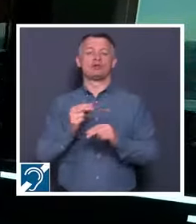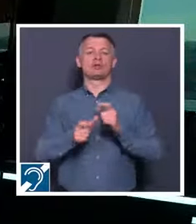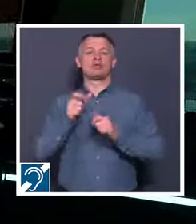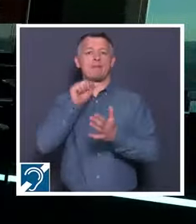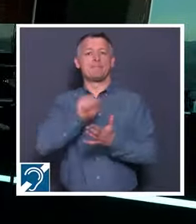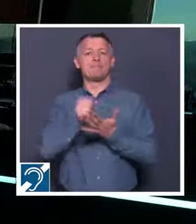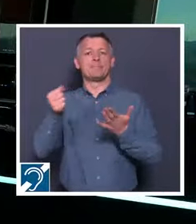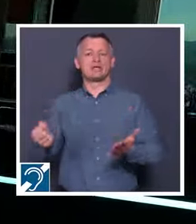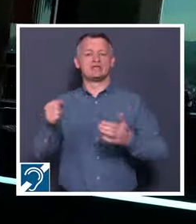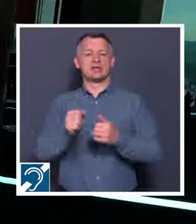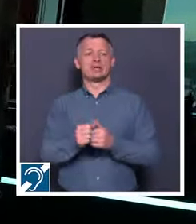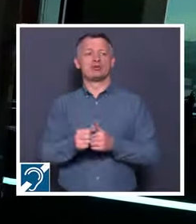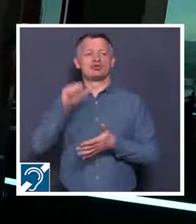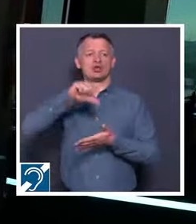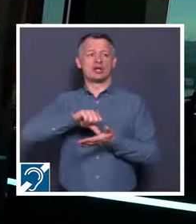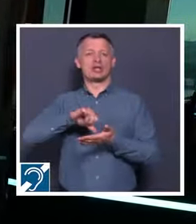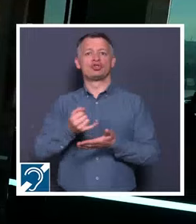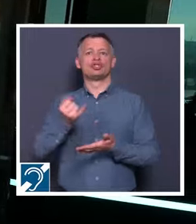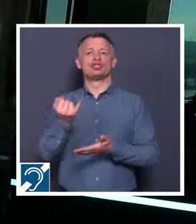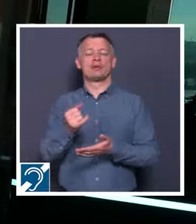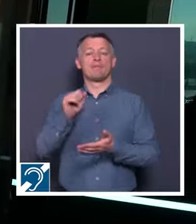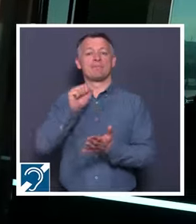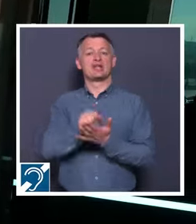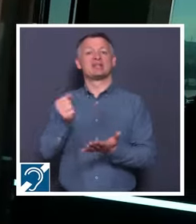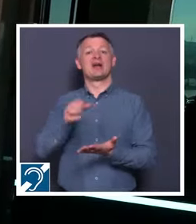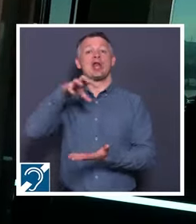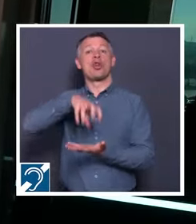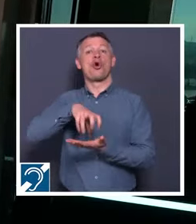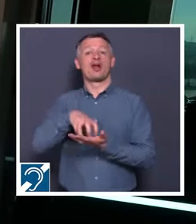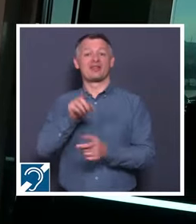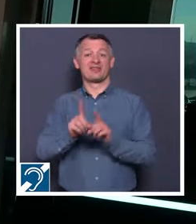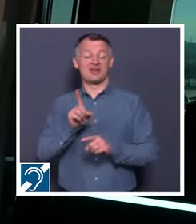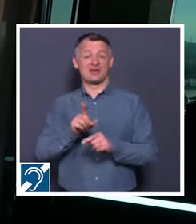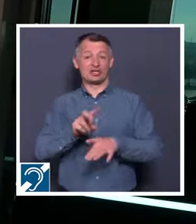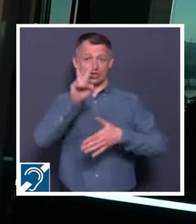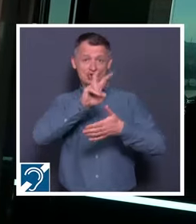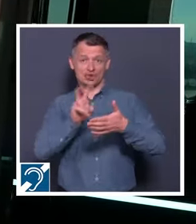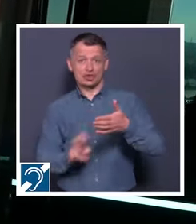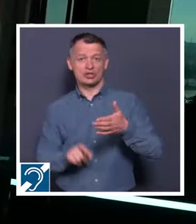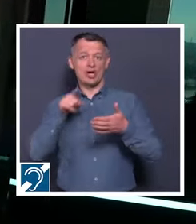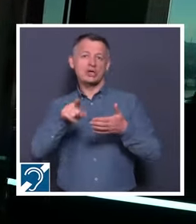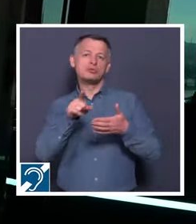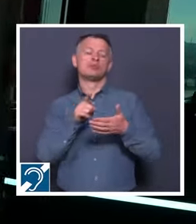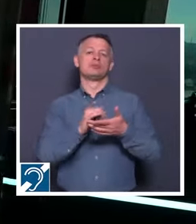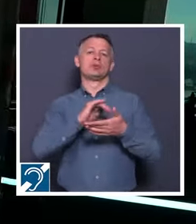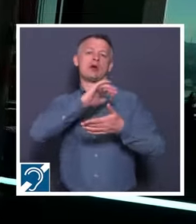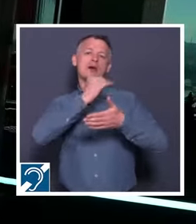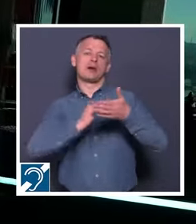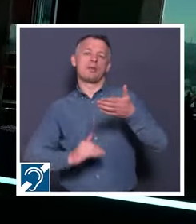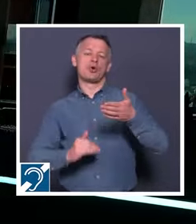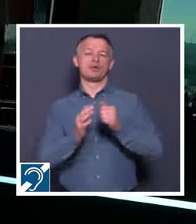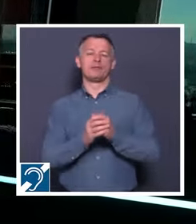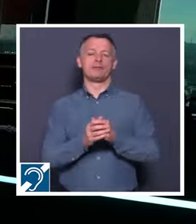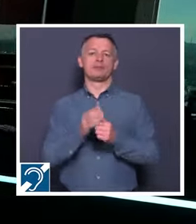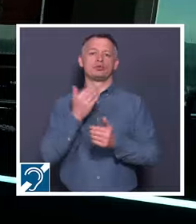presa centrală, dar și cea locală, pentru că și acolo, dacă o să studiați acest raport și o să aflați din discuția pe care o